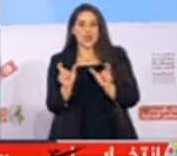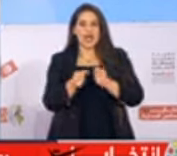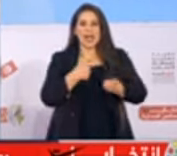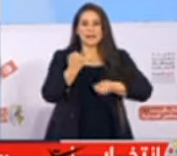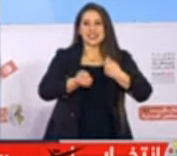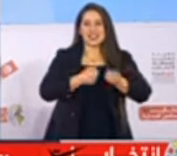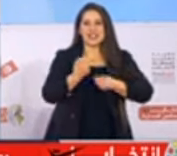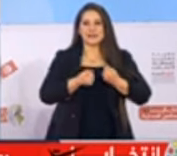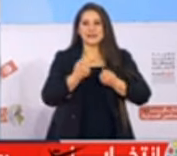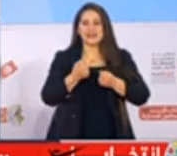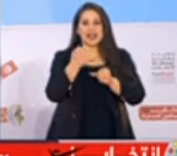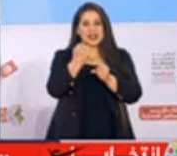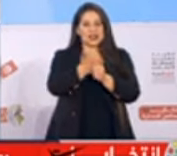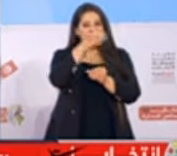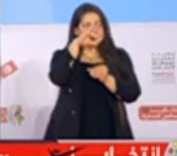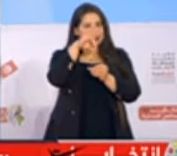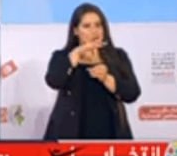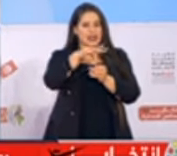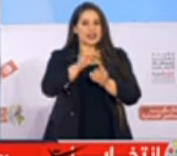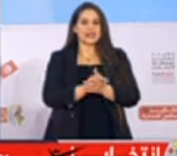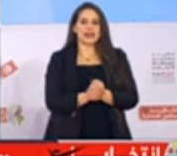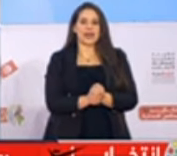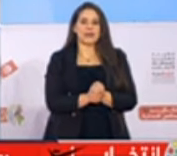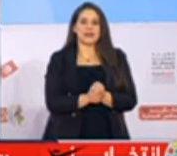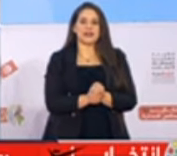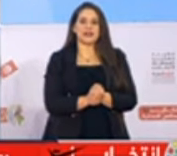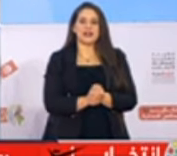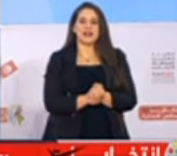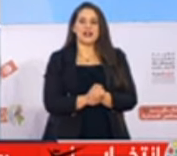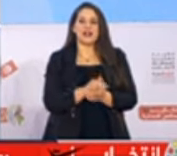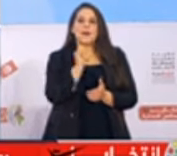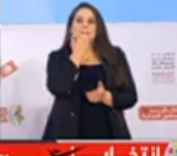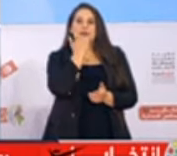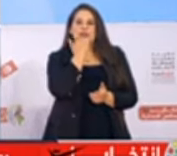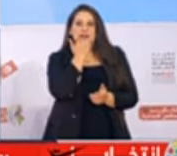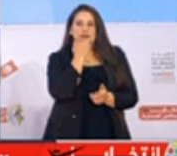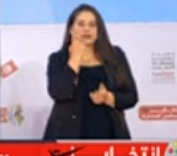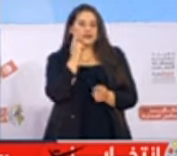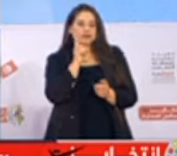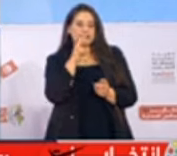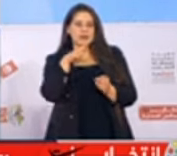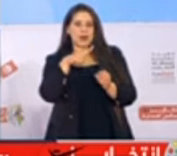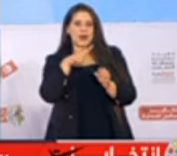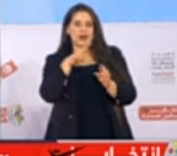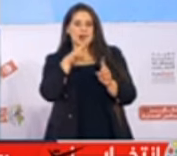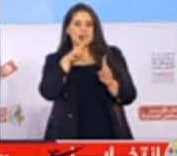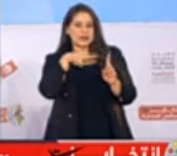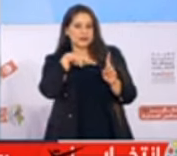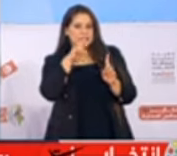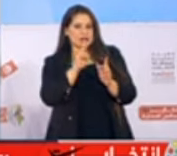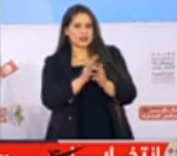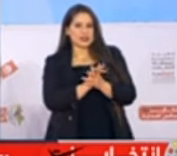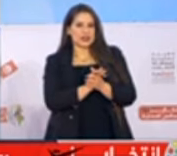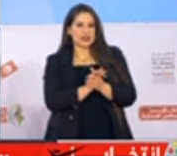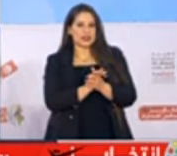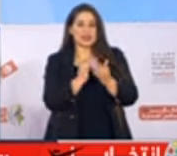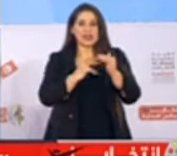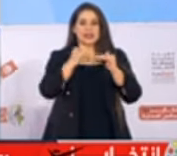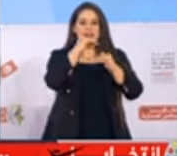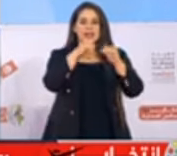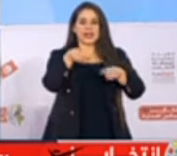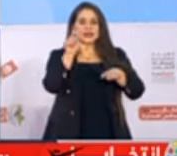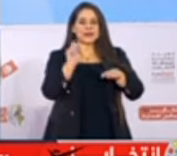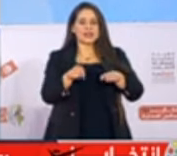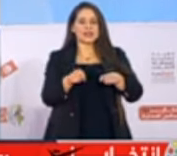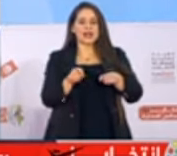الحملة. رصدنا في الحقيقة مخالفات وشبهات معناها ترتقي إلى جرائم، تخص معناها